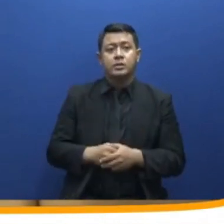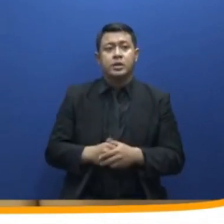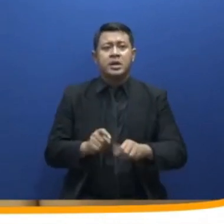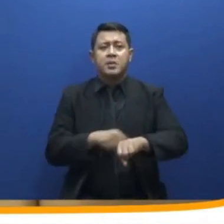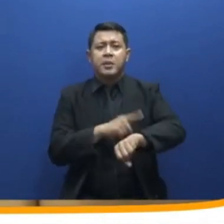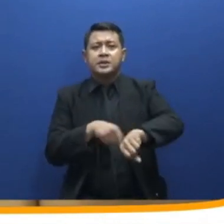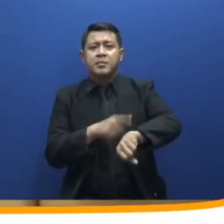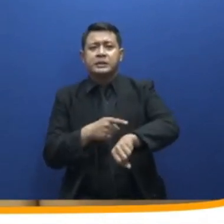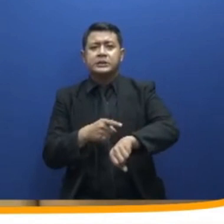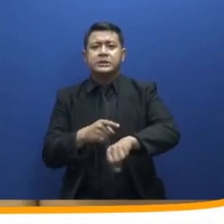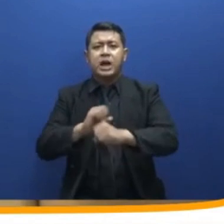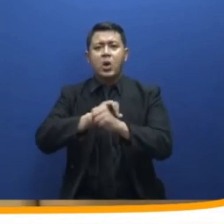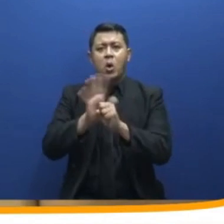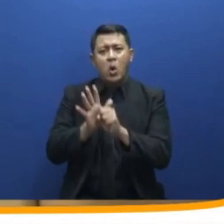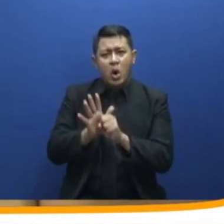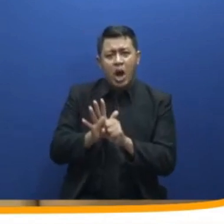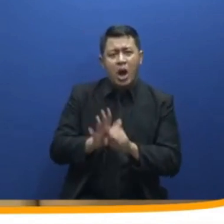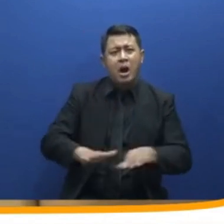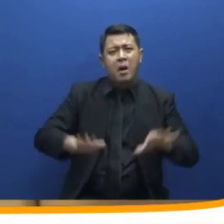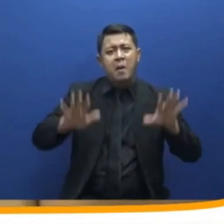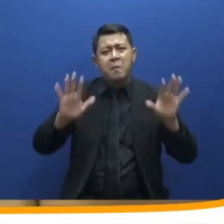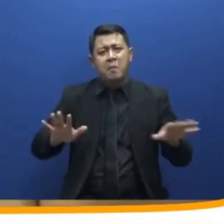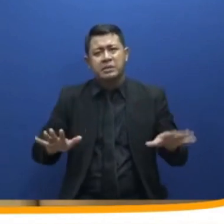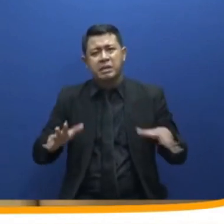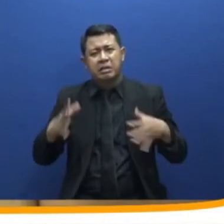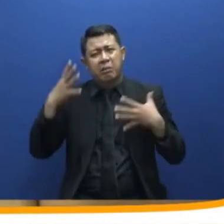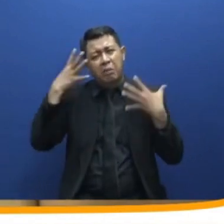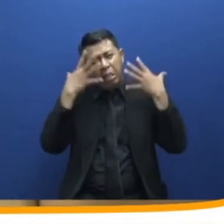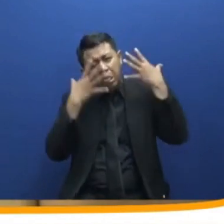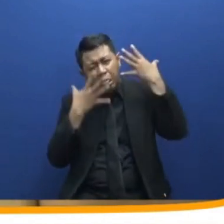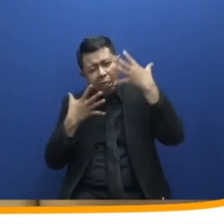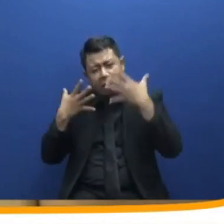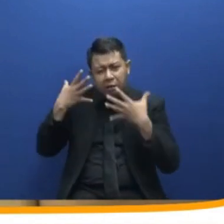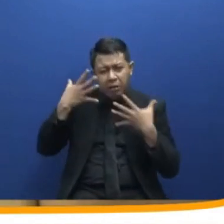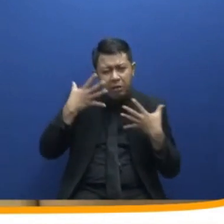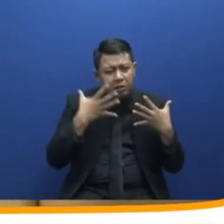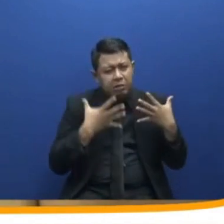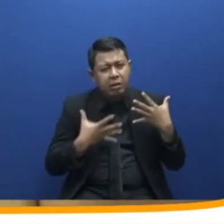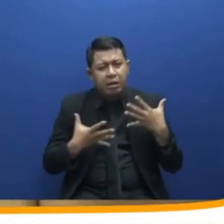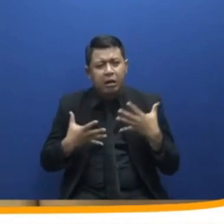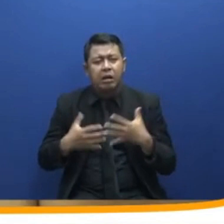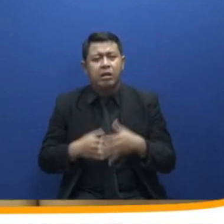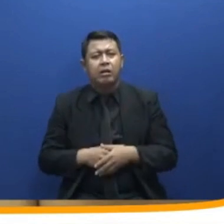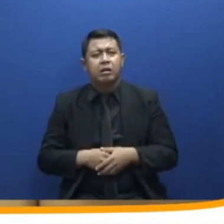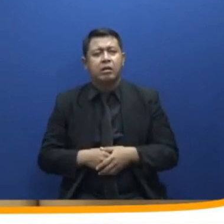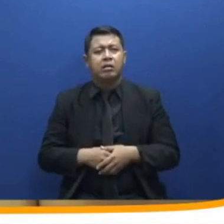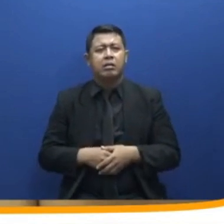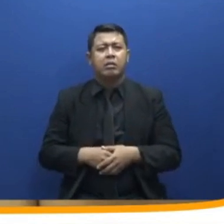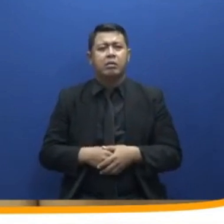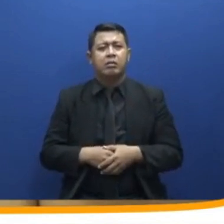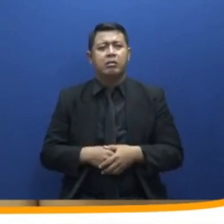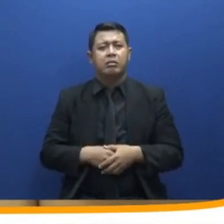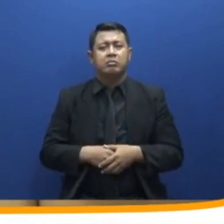saudara-saudari kita yang begitu banyak yang mereka menderita dan akhirnya tidak mengalami kesempatan yang indah